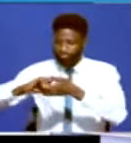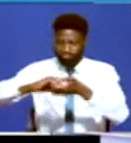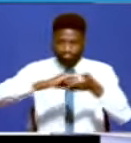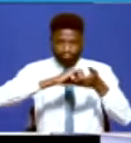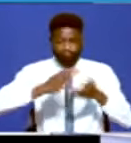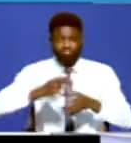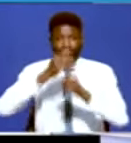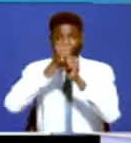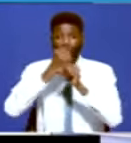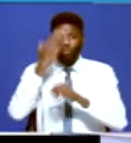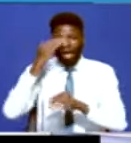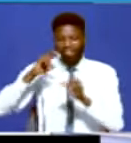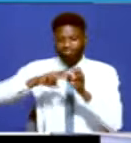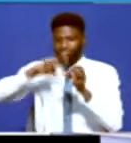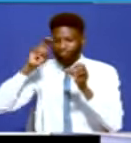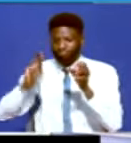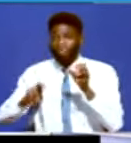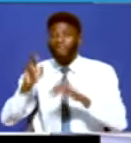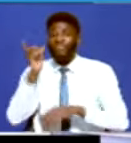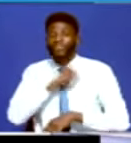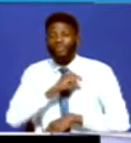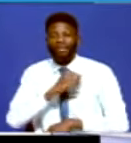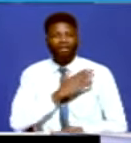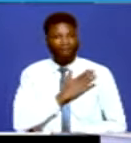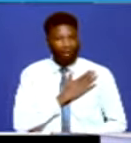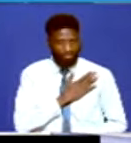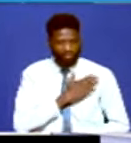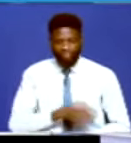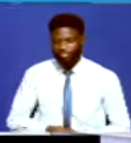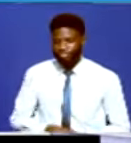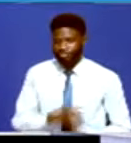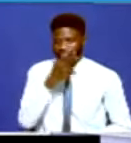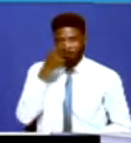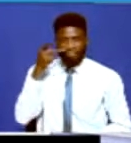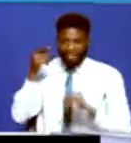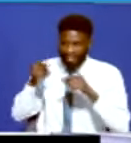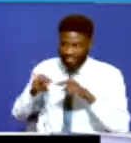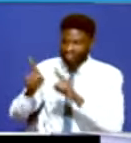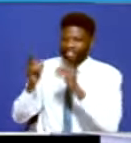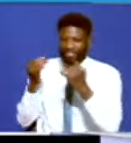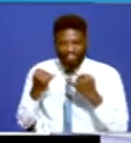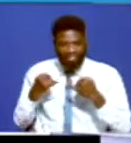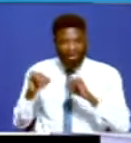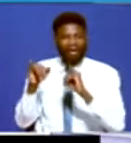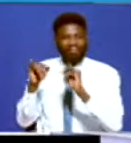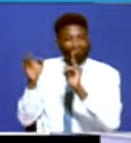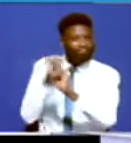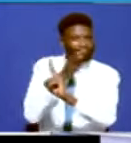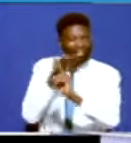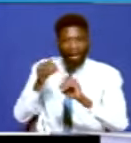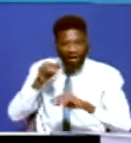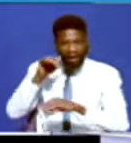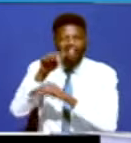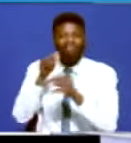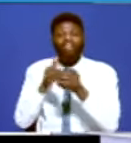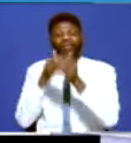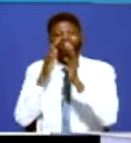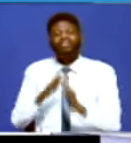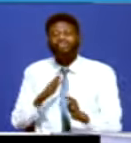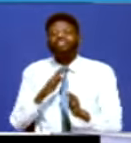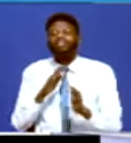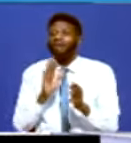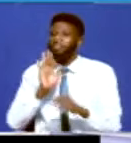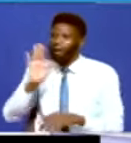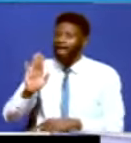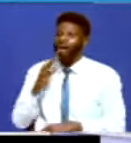kwa muungano wa NASA. Musyoka ambaye alingali anaonekana kujaribu kumrai kiongozi wa chama cha ODM Raila Odinga kujiunga